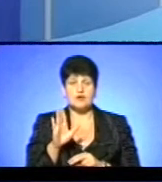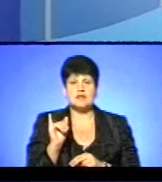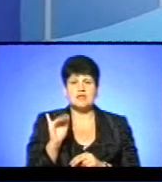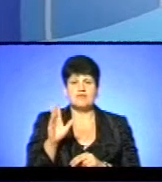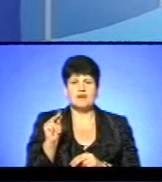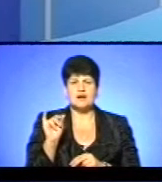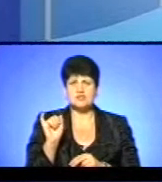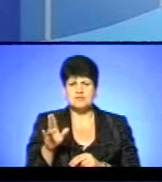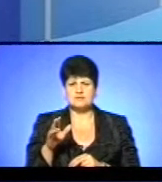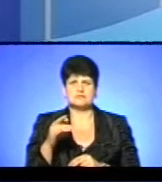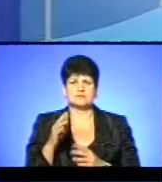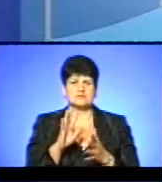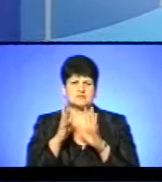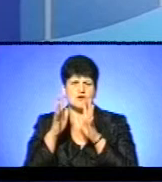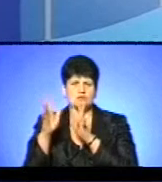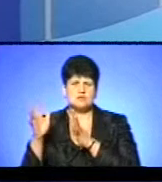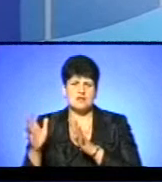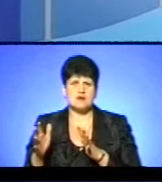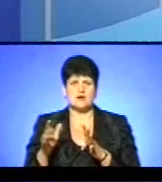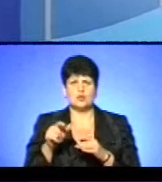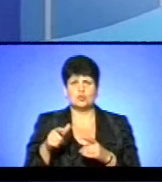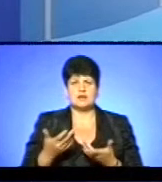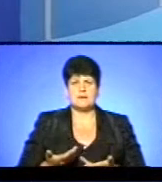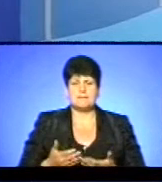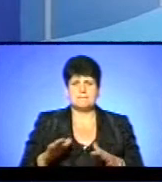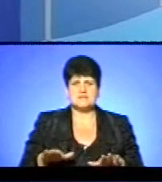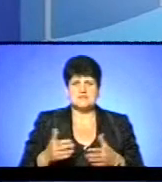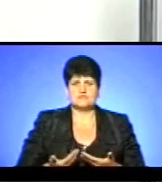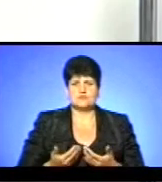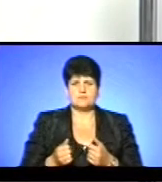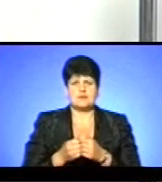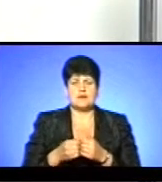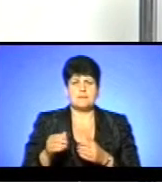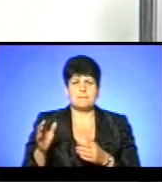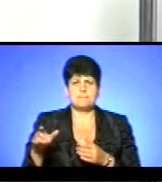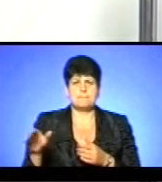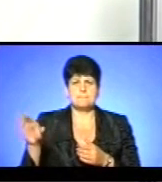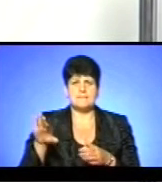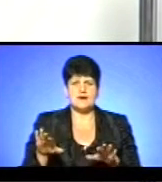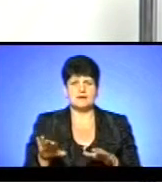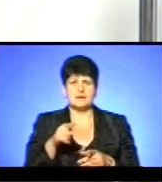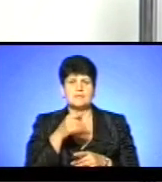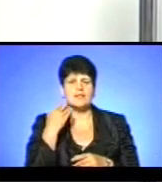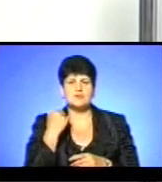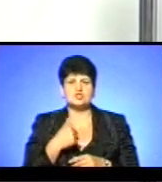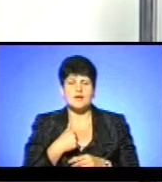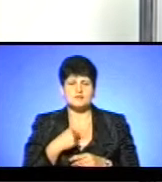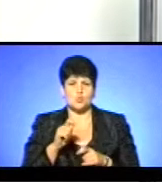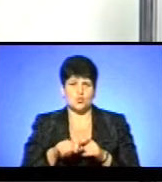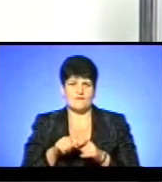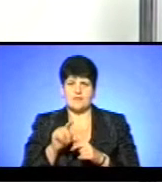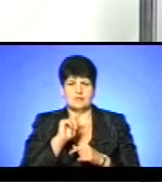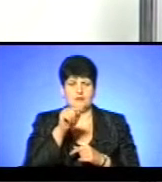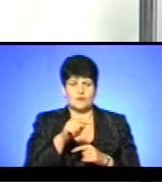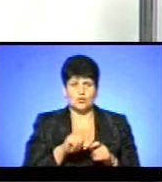заросла очеретами. Люди місцеві живуть попри береги, людям легше нас контролювати, ніж ми їх контролюємо.